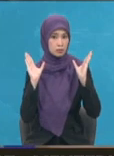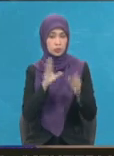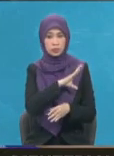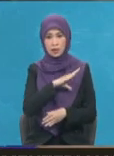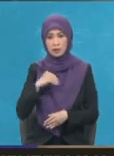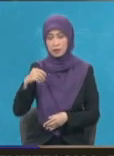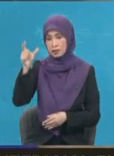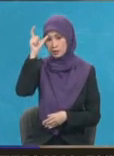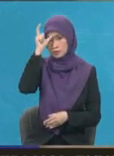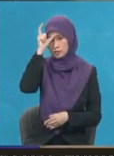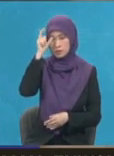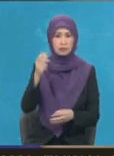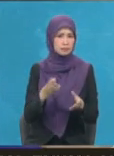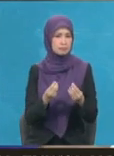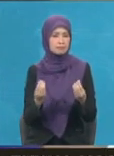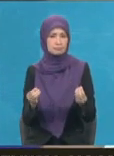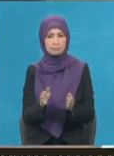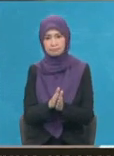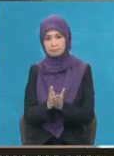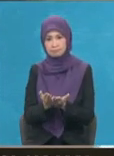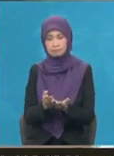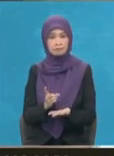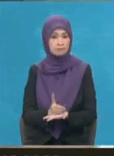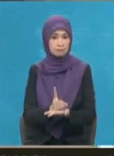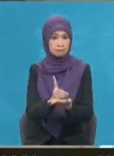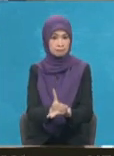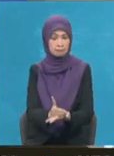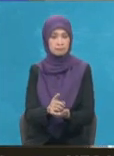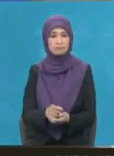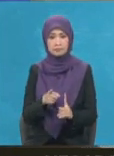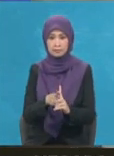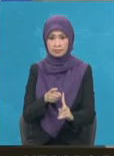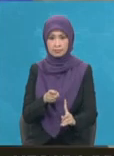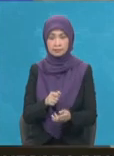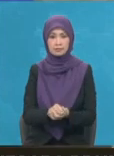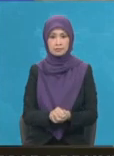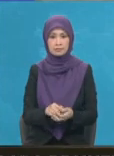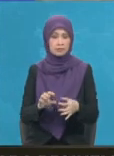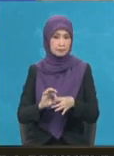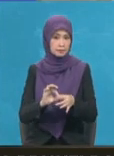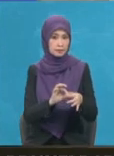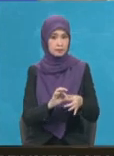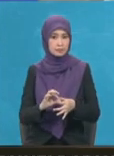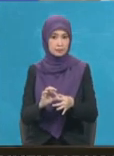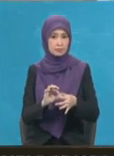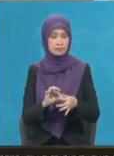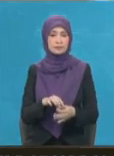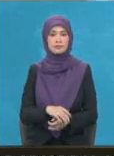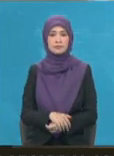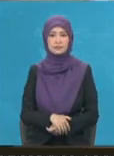Turki beberapa buah buku juga merupakan sumbangan daripada agensi penyelarasan dan kerja sama Turki